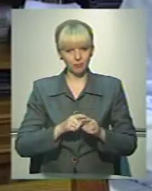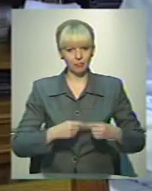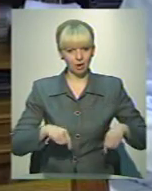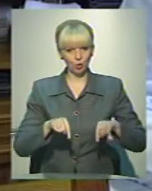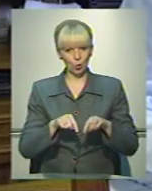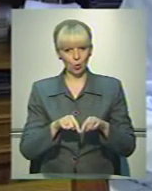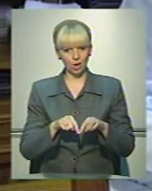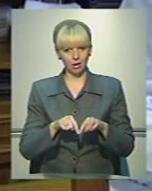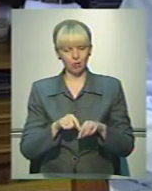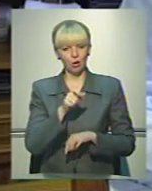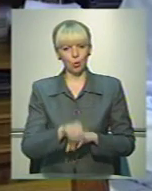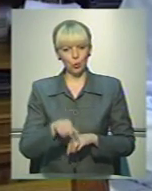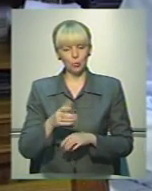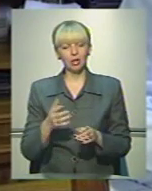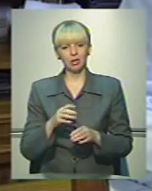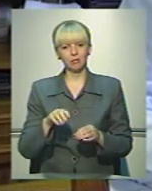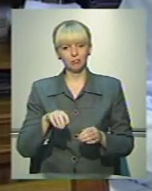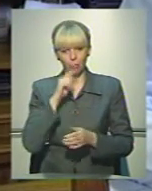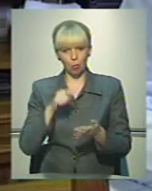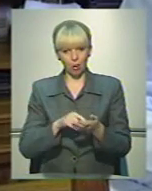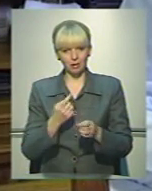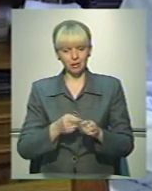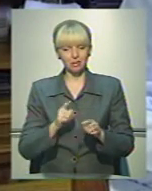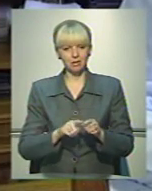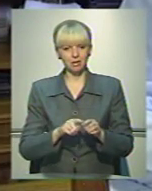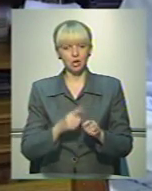категорії людей, які підпали, це